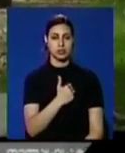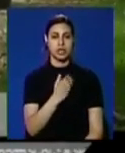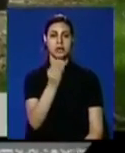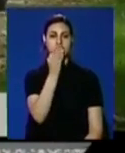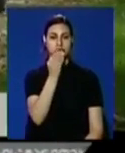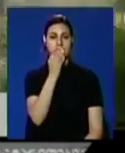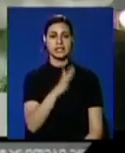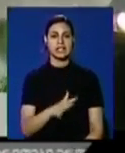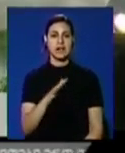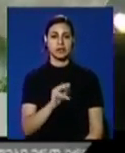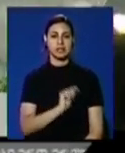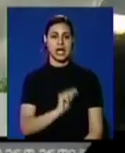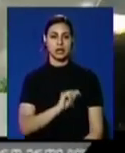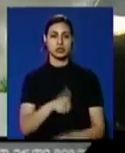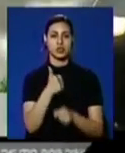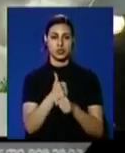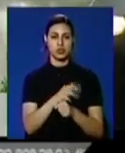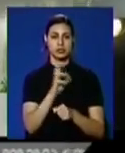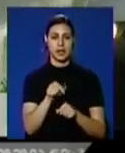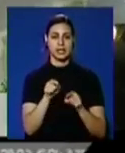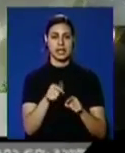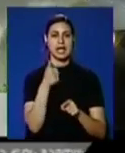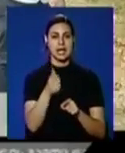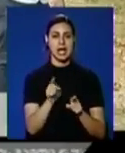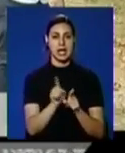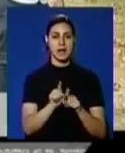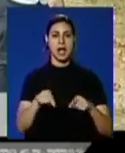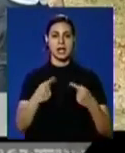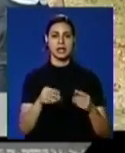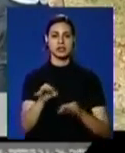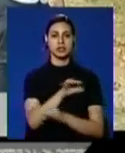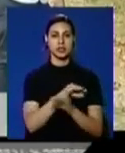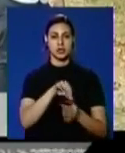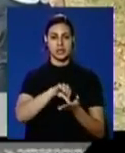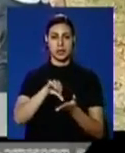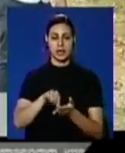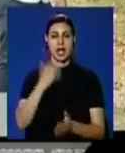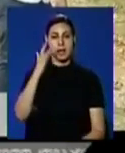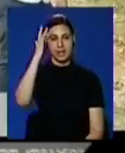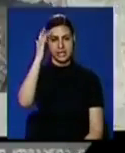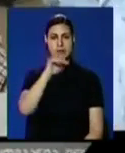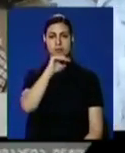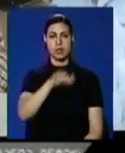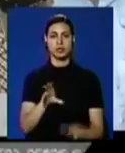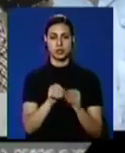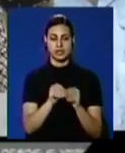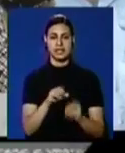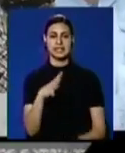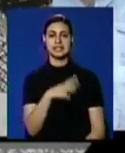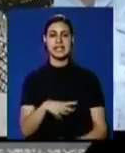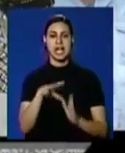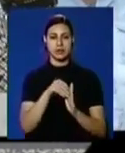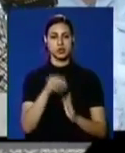ეროვნული სააგენტოს უფროსმა და საქართველოს სასოფლო-სამეურნეო წარმოების ეფექტიანობის აღდგენის პროექტის წარმომადგენლებმა ამერიკელ პროფესორთან ერთად დასავლეთ